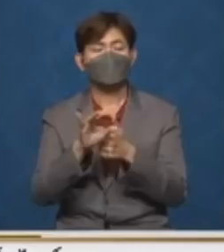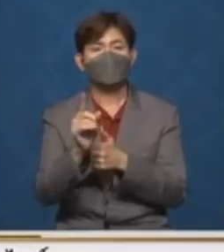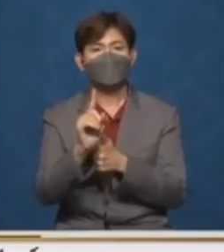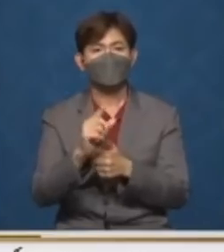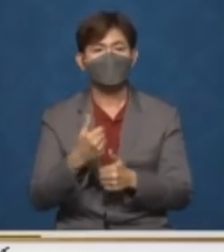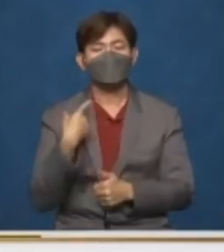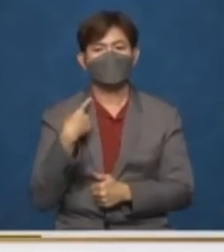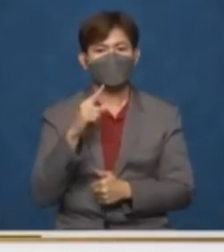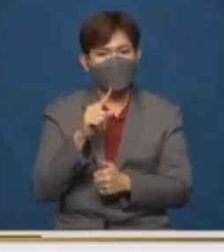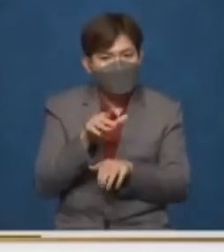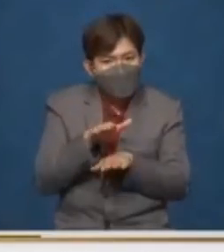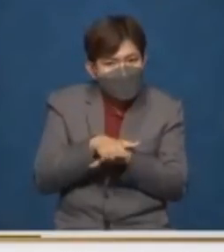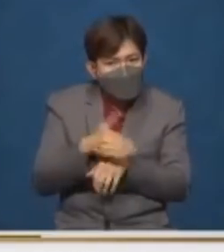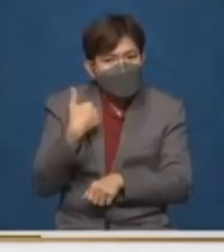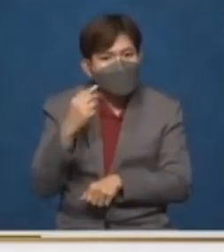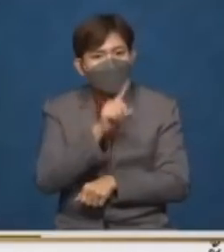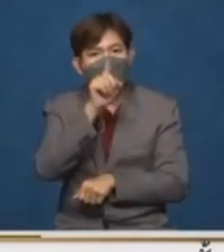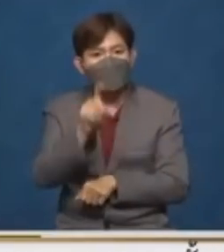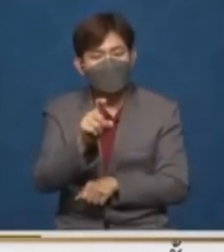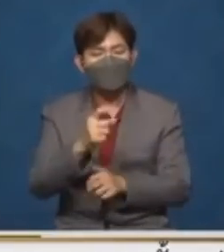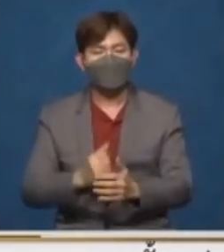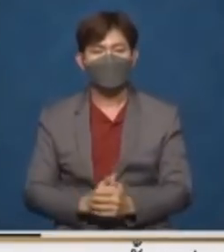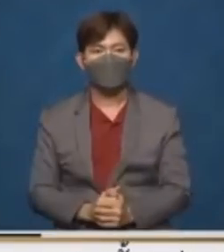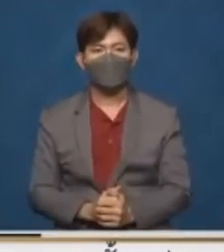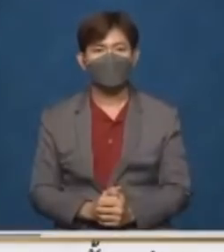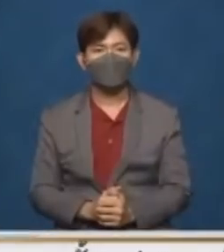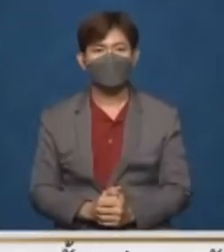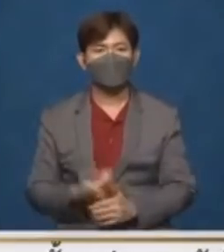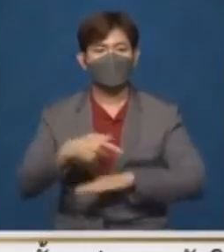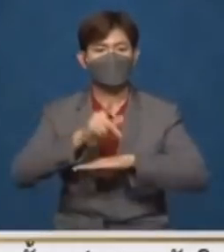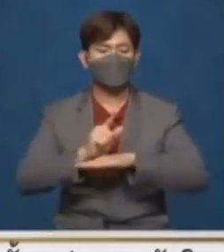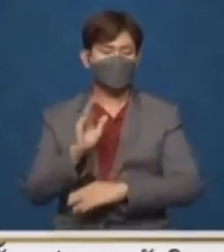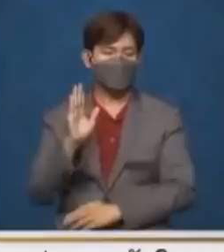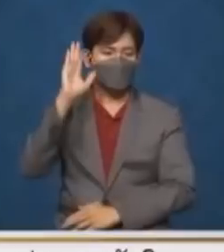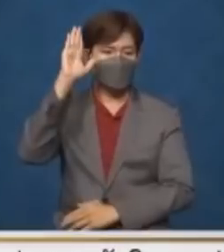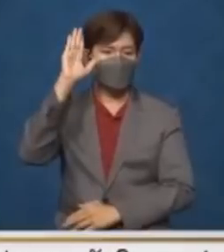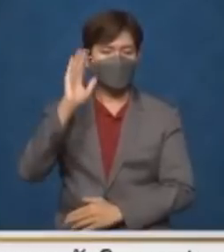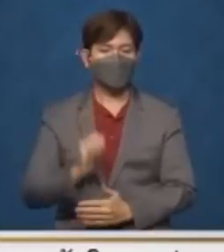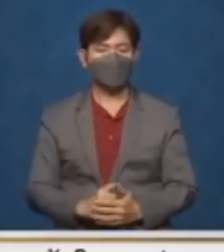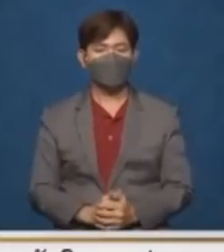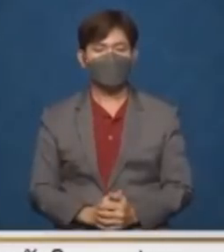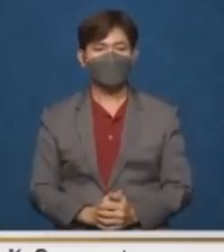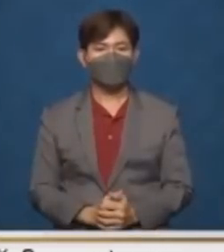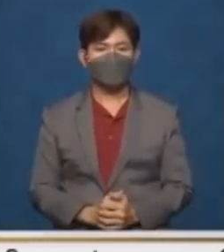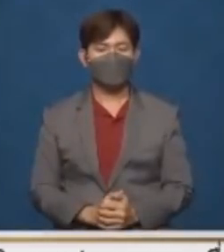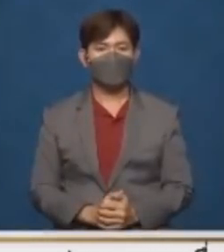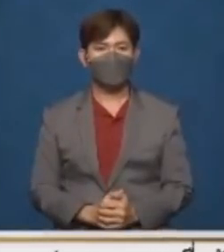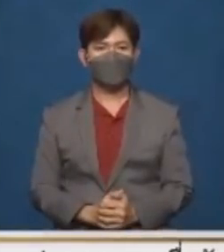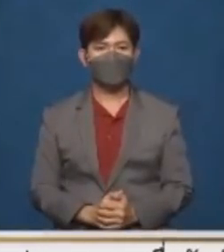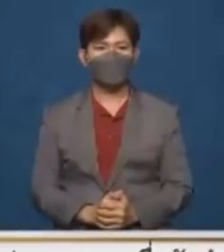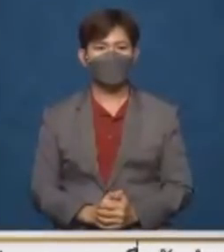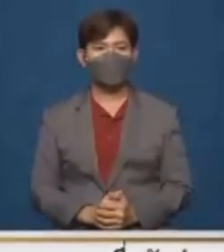มีผประโยช์ทับซ้อนหรือไม่ทปทางครัผมขอรุญญตประทวงทผู้อัิปลายครั